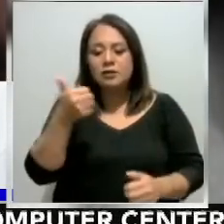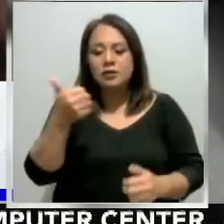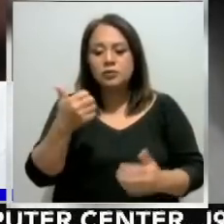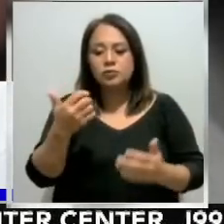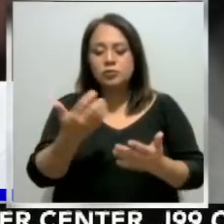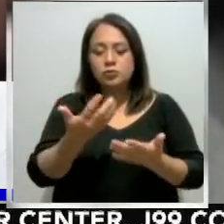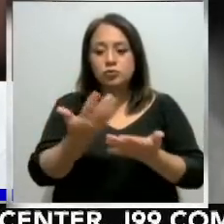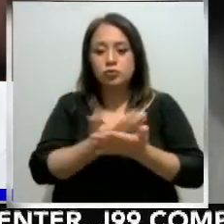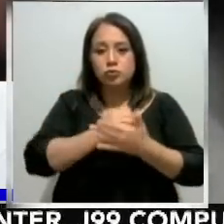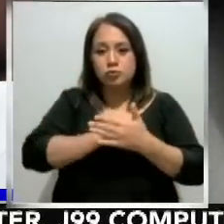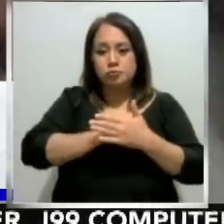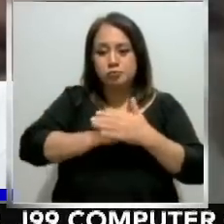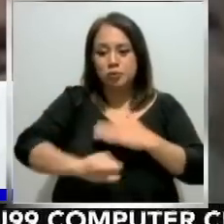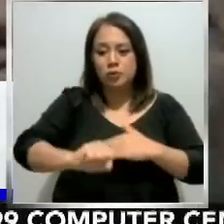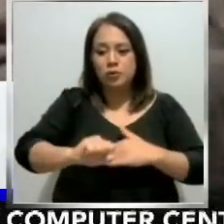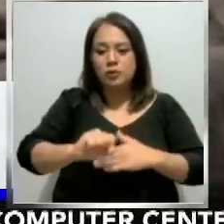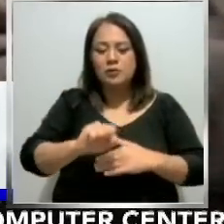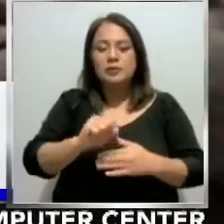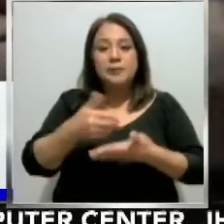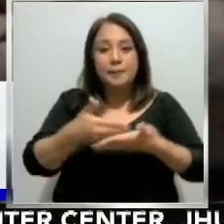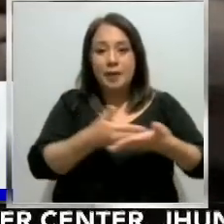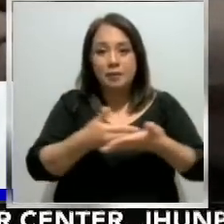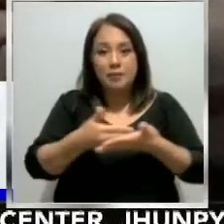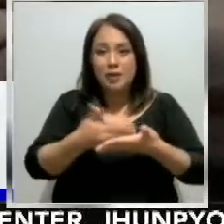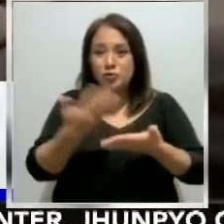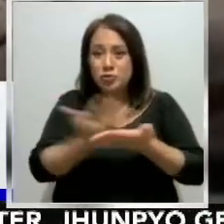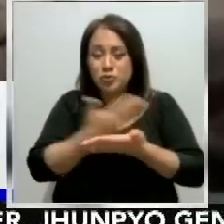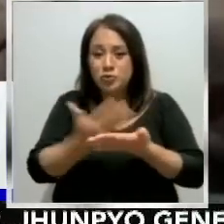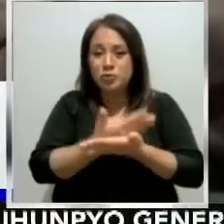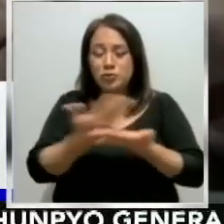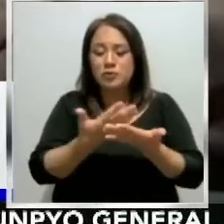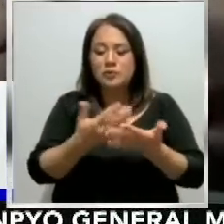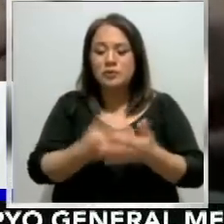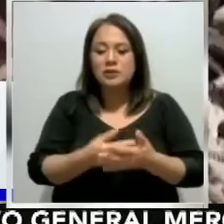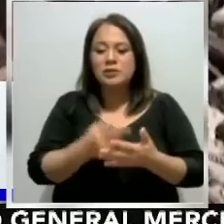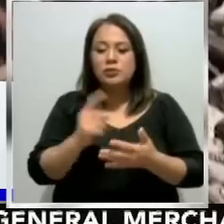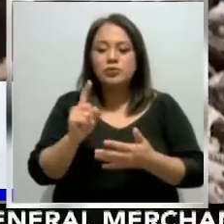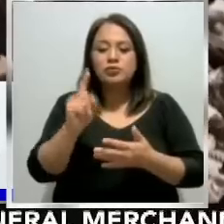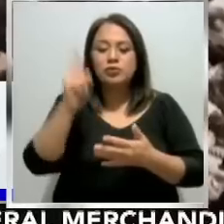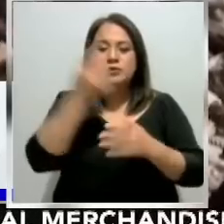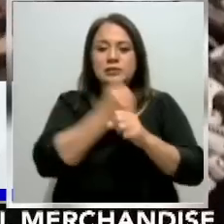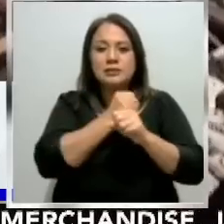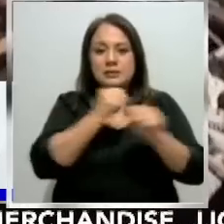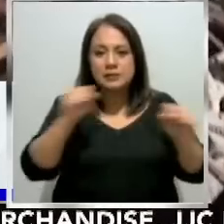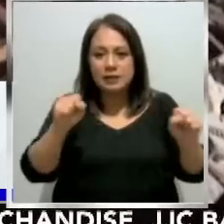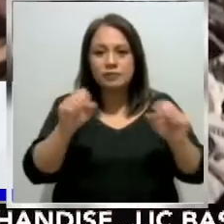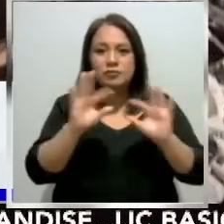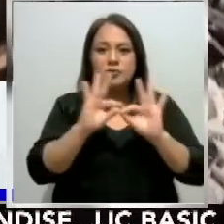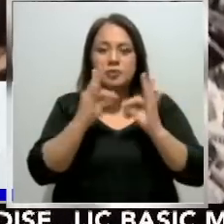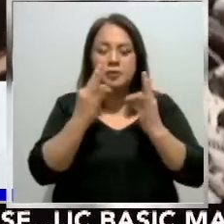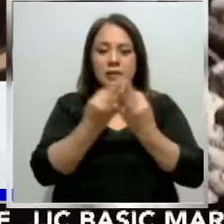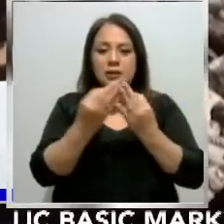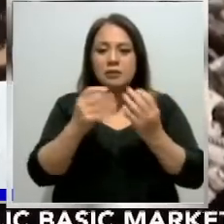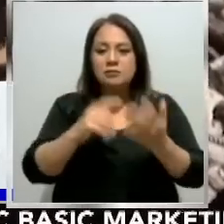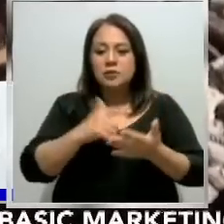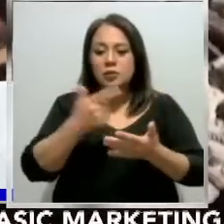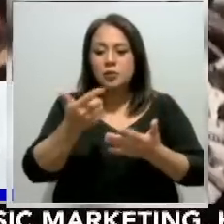agad dinala sa ospital sa Afrin. Siya ang nag-iisang nakaligtas sa kanyang pamilya kasunod ng pagtama ng